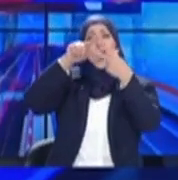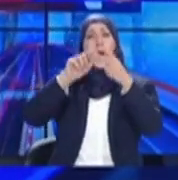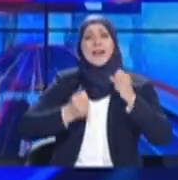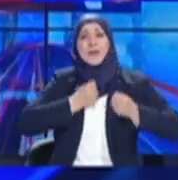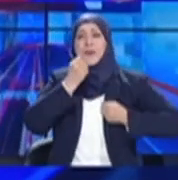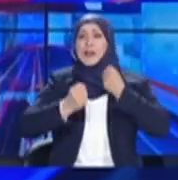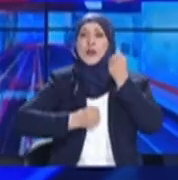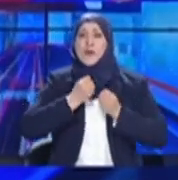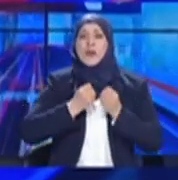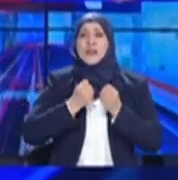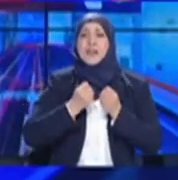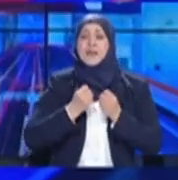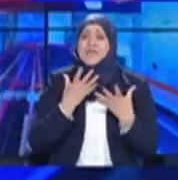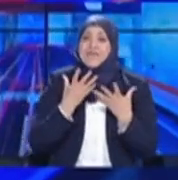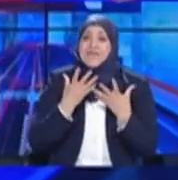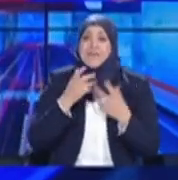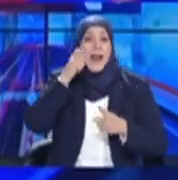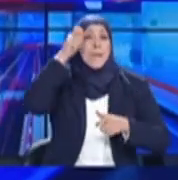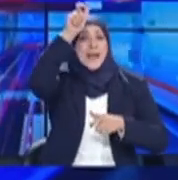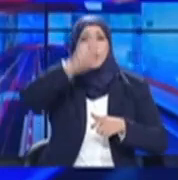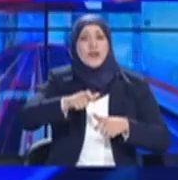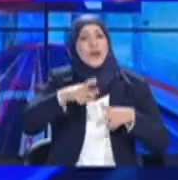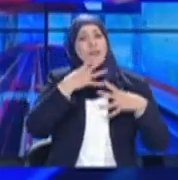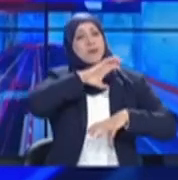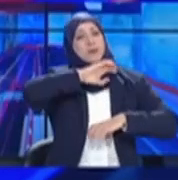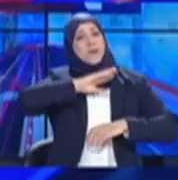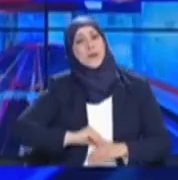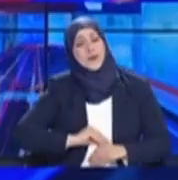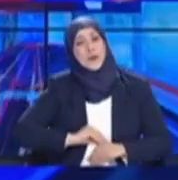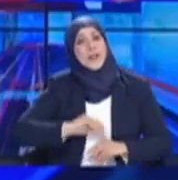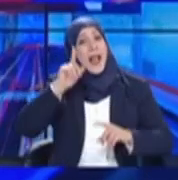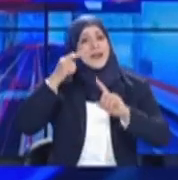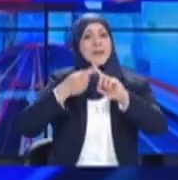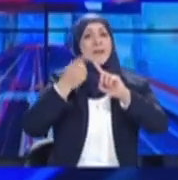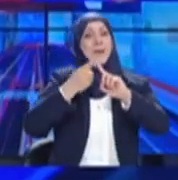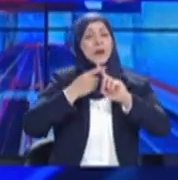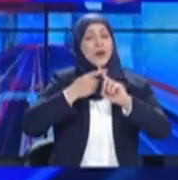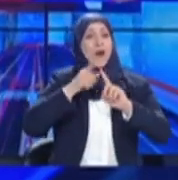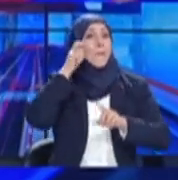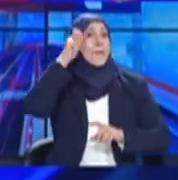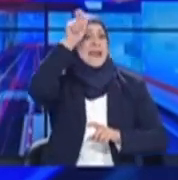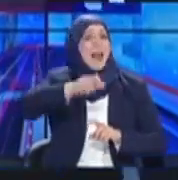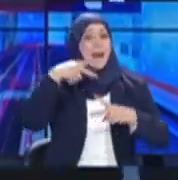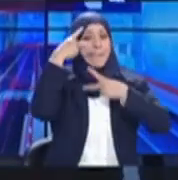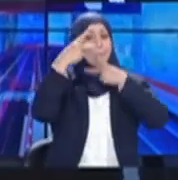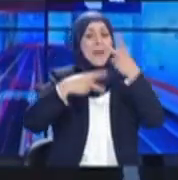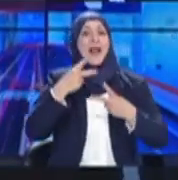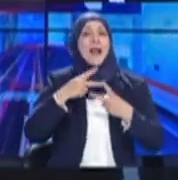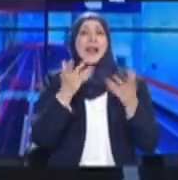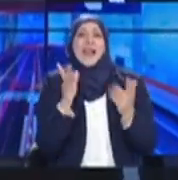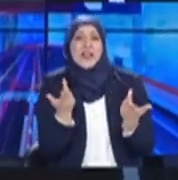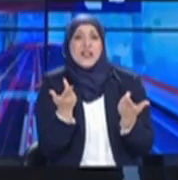وجود مساحه للخروج من سلطه الخطاب بسلطه الصوت والصوت هنا